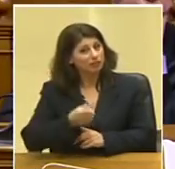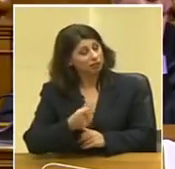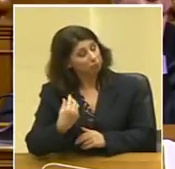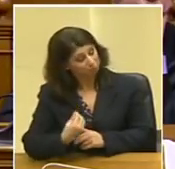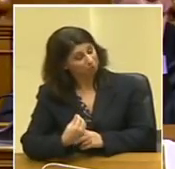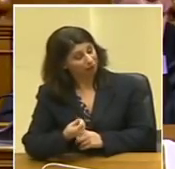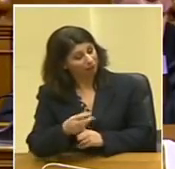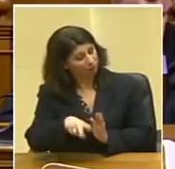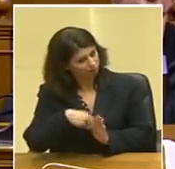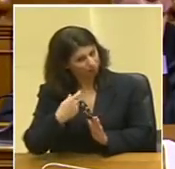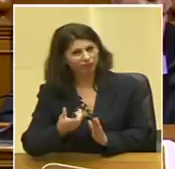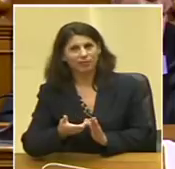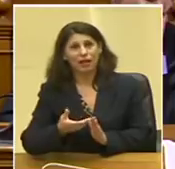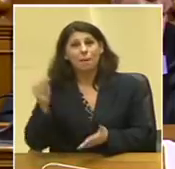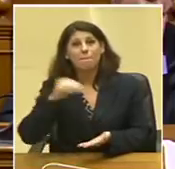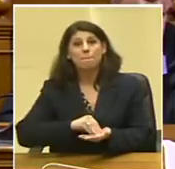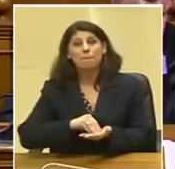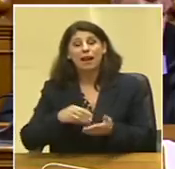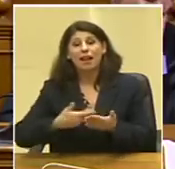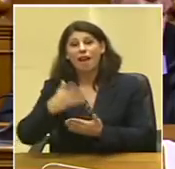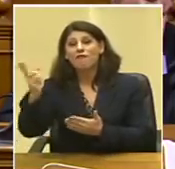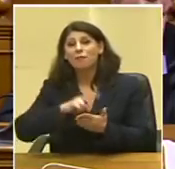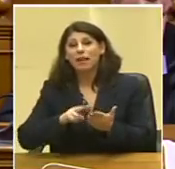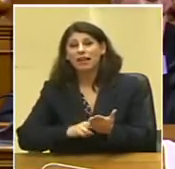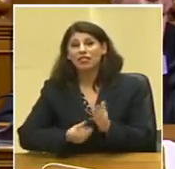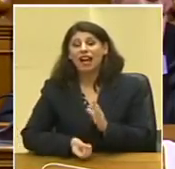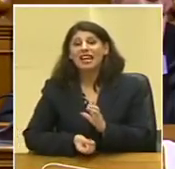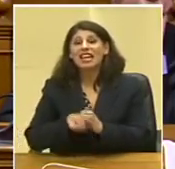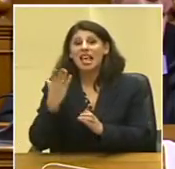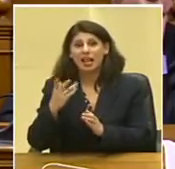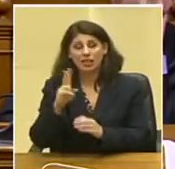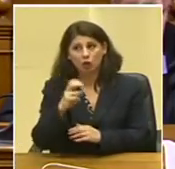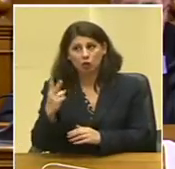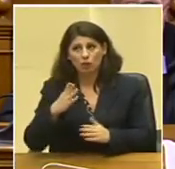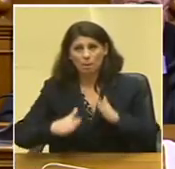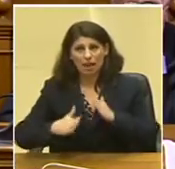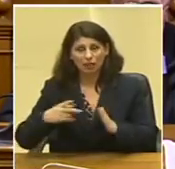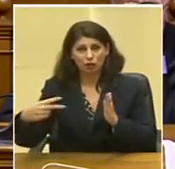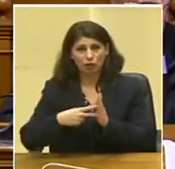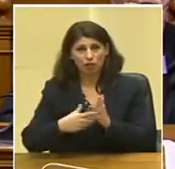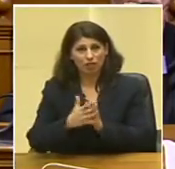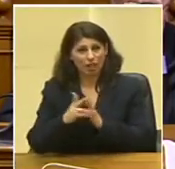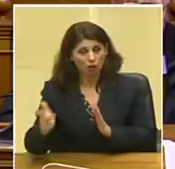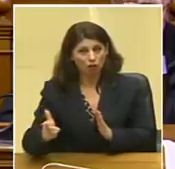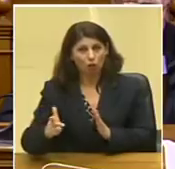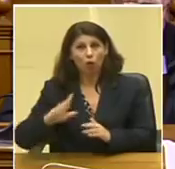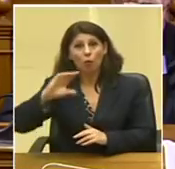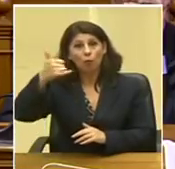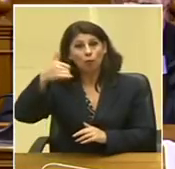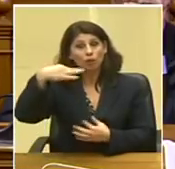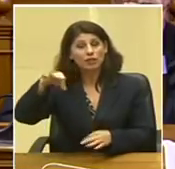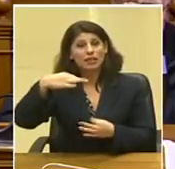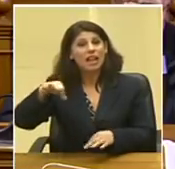σας θυμίσω πάλι τα νέα. 22 Μαρτίου του 18, πρωτοσέλιδο, ο